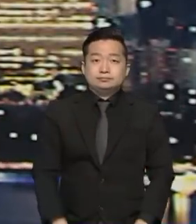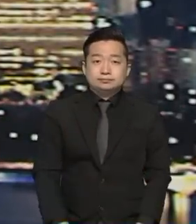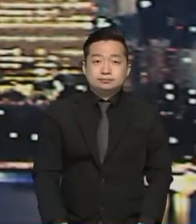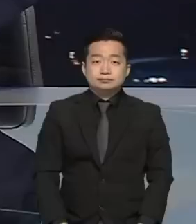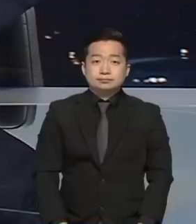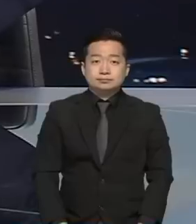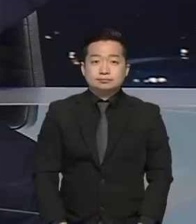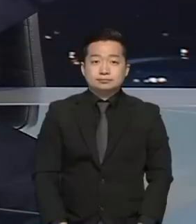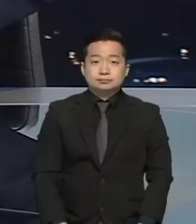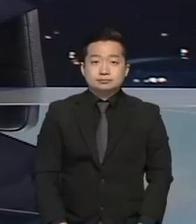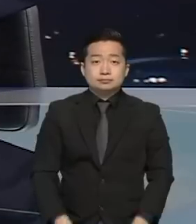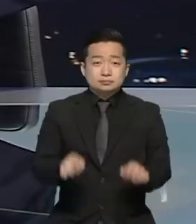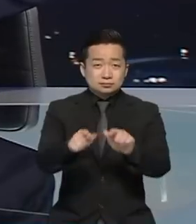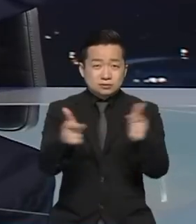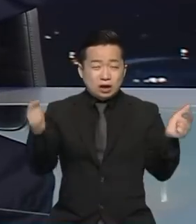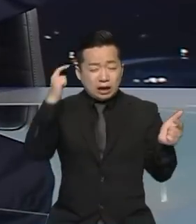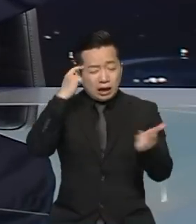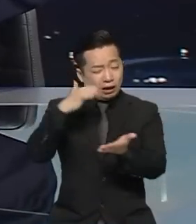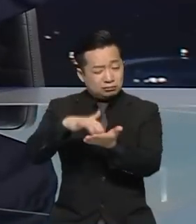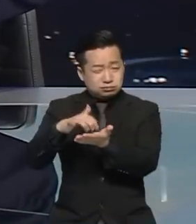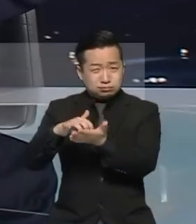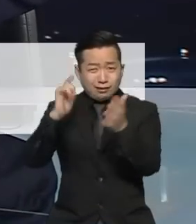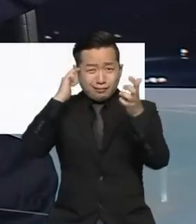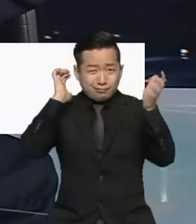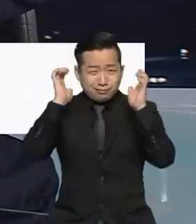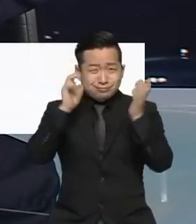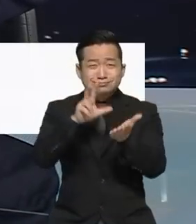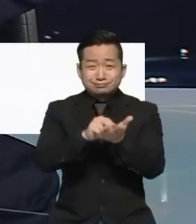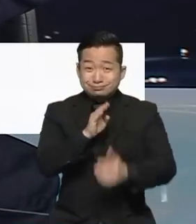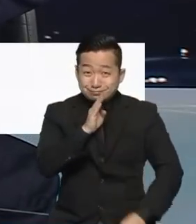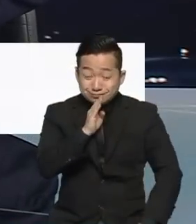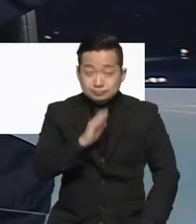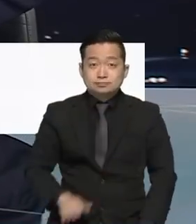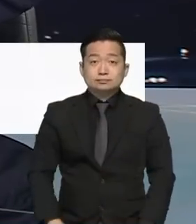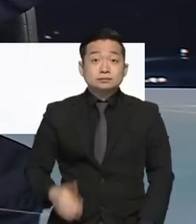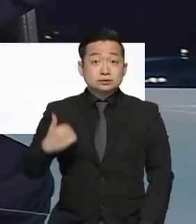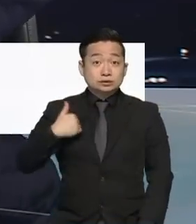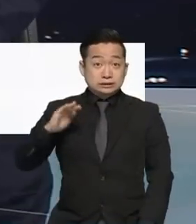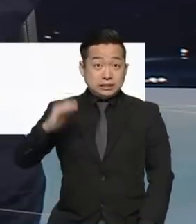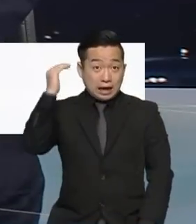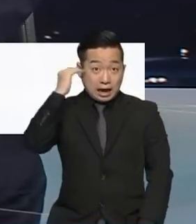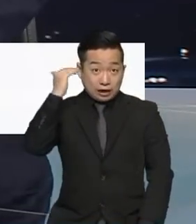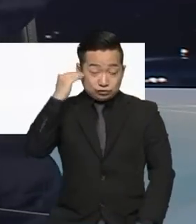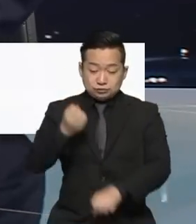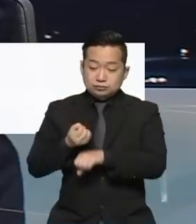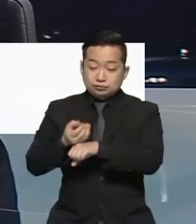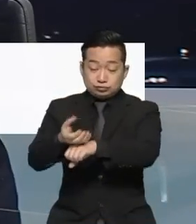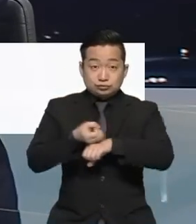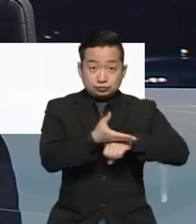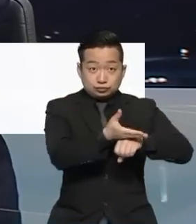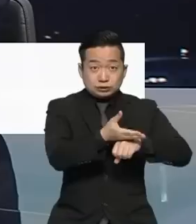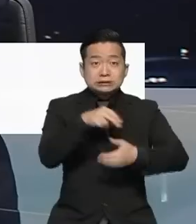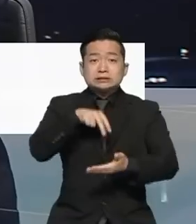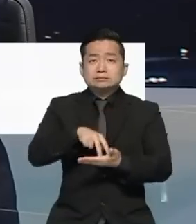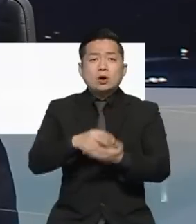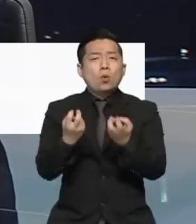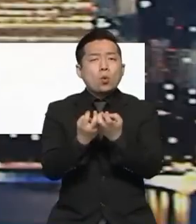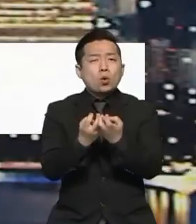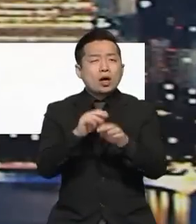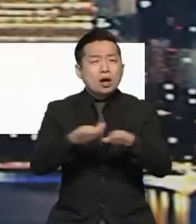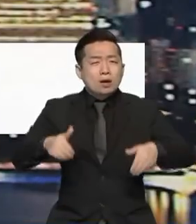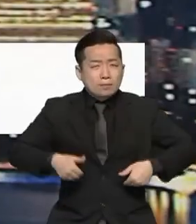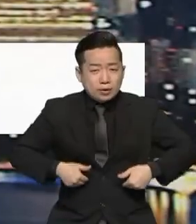있습니다. 참 여러 가지를 생각해야 할 복잡한 문제긴 한데 그렇다면 우리 통상 외교당국의 전략은 어떻게 가져가야 될까요?